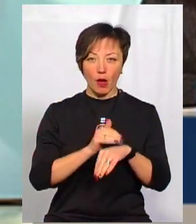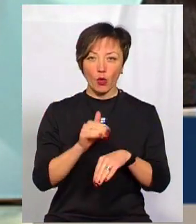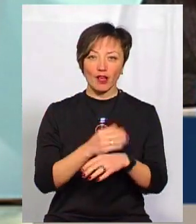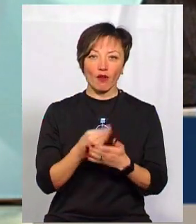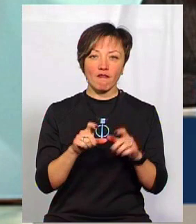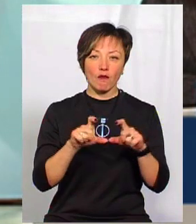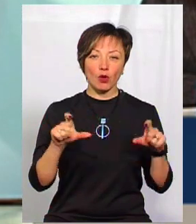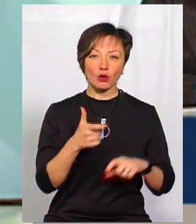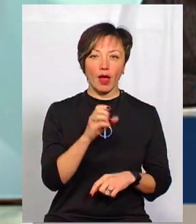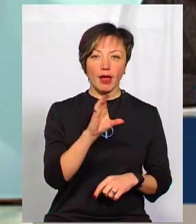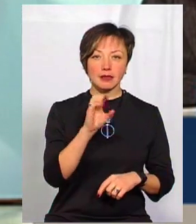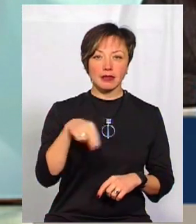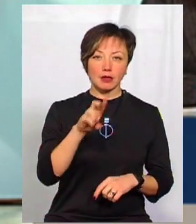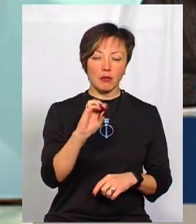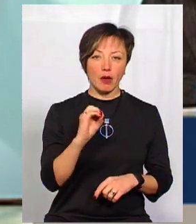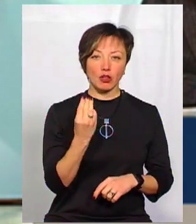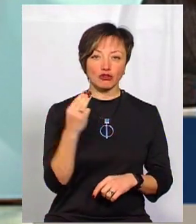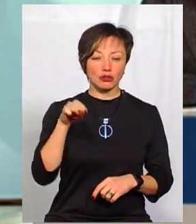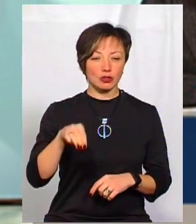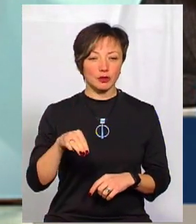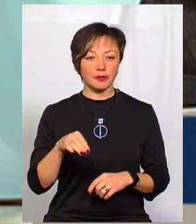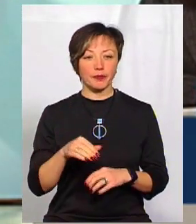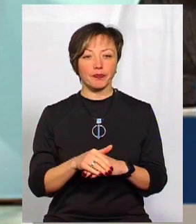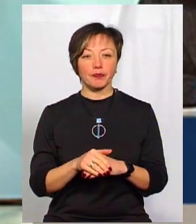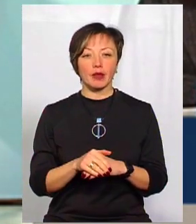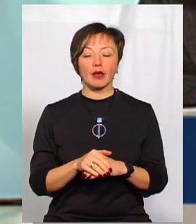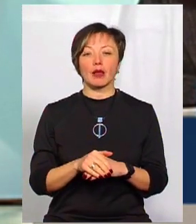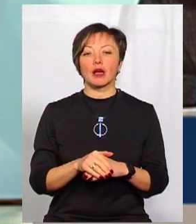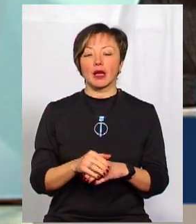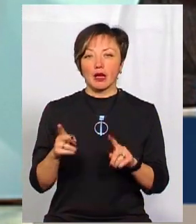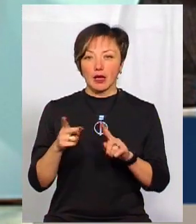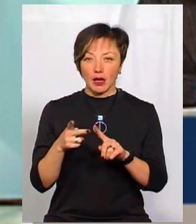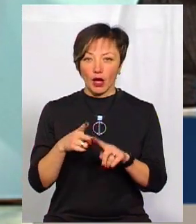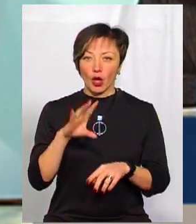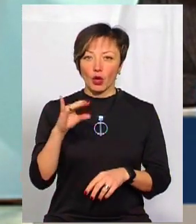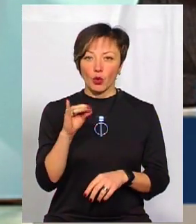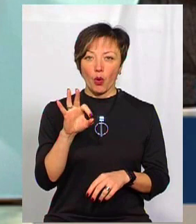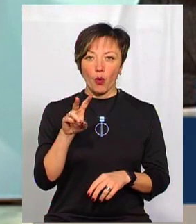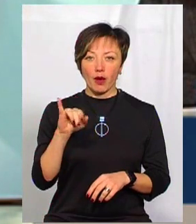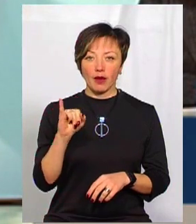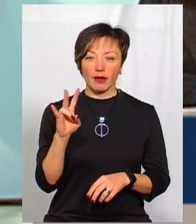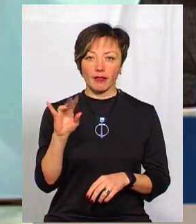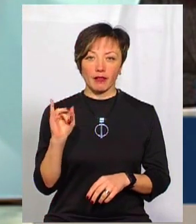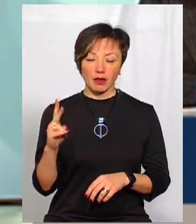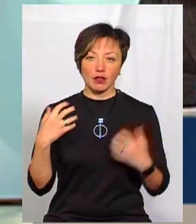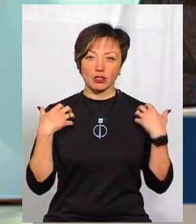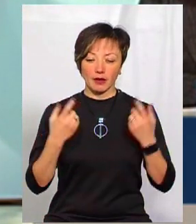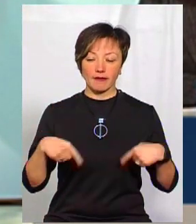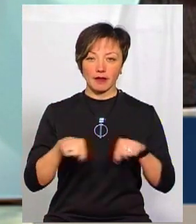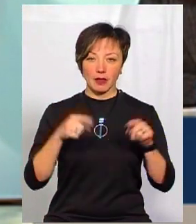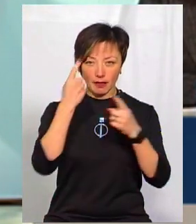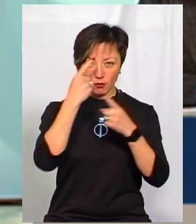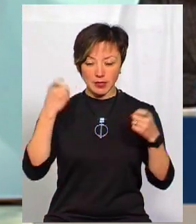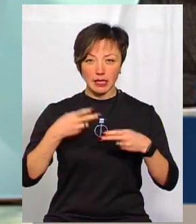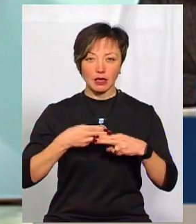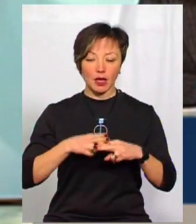благодійного фонду ХЕСЕДБЕШТ. Вітаю вас, пані Галино. Добрий вечір. І з Юрієм Олійником, начальником відділу